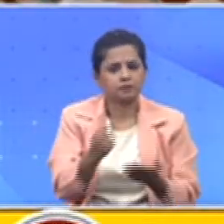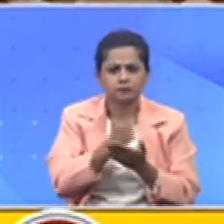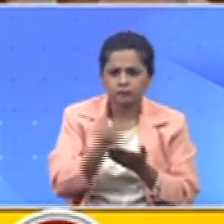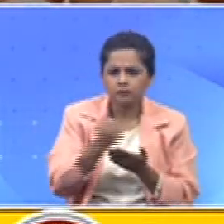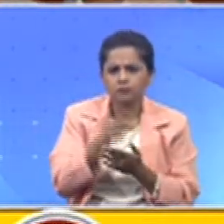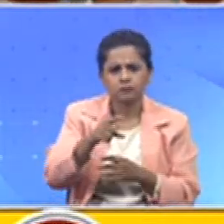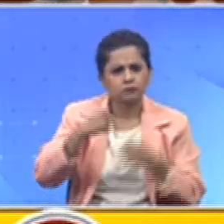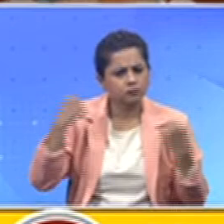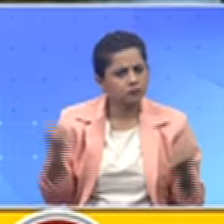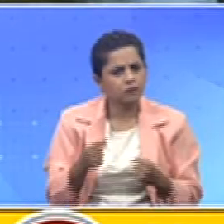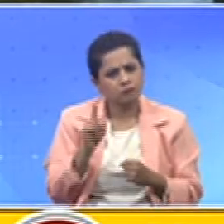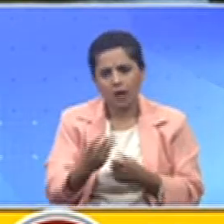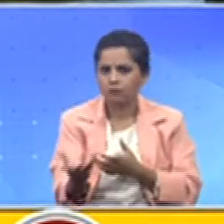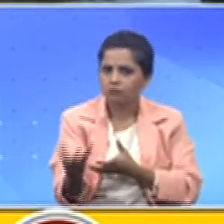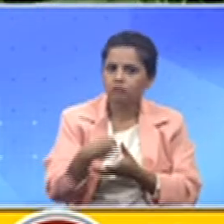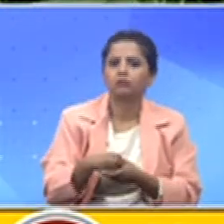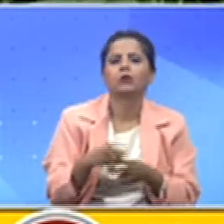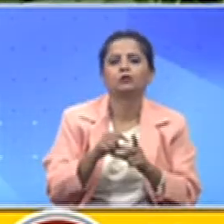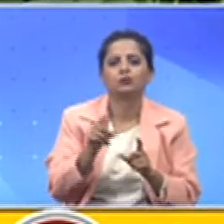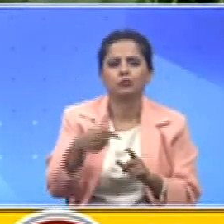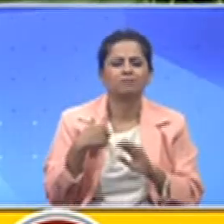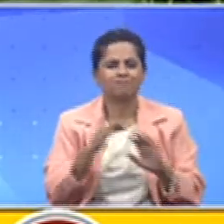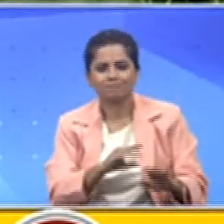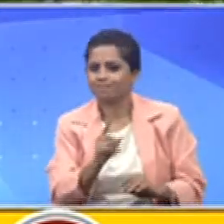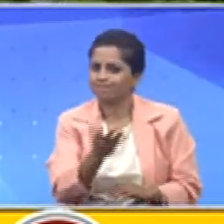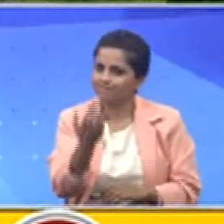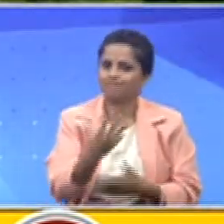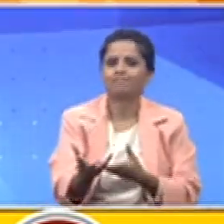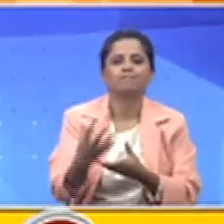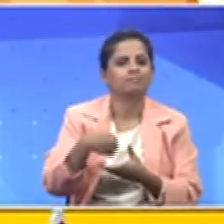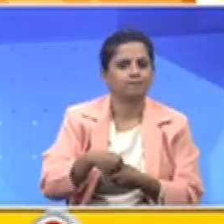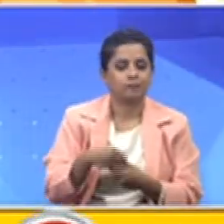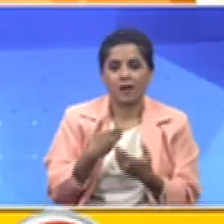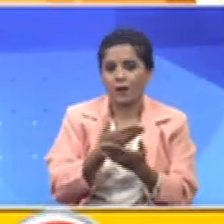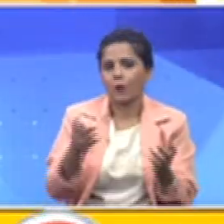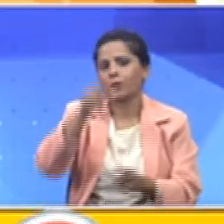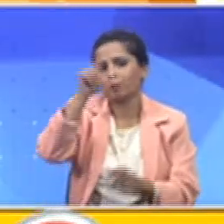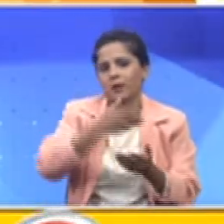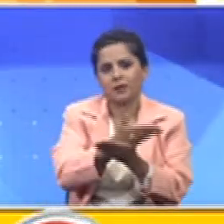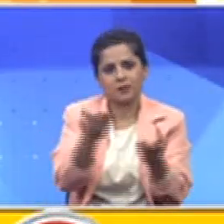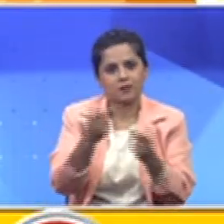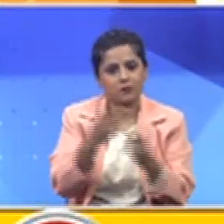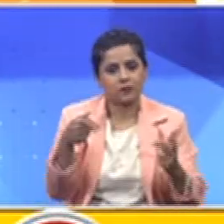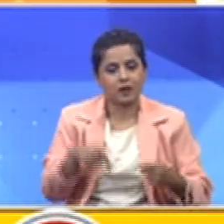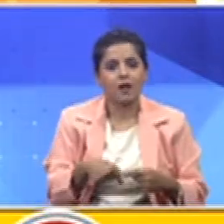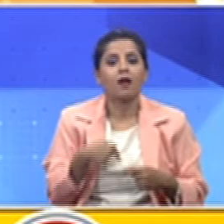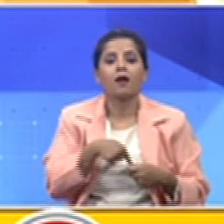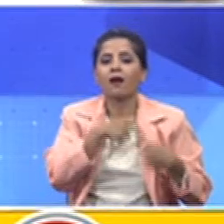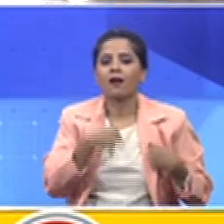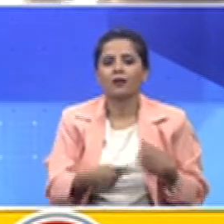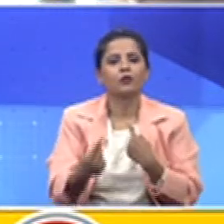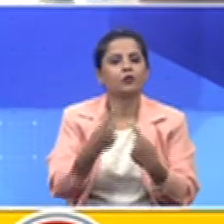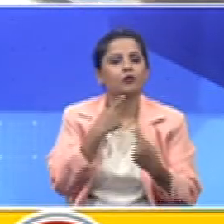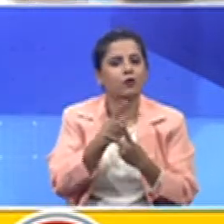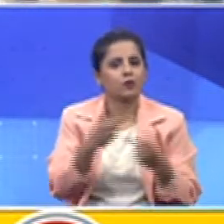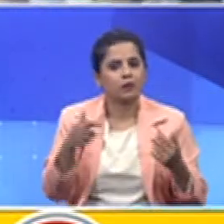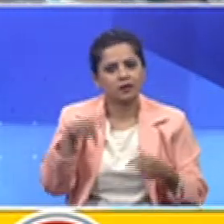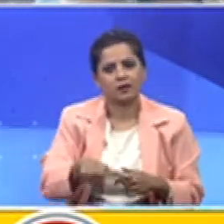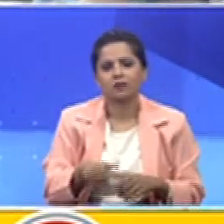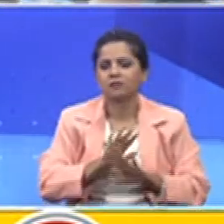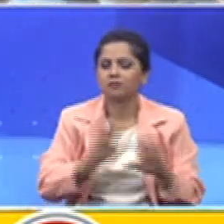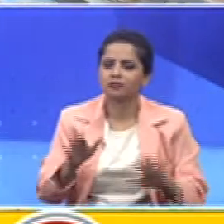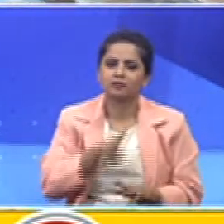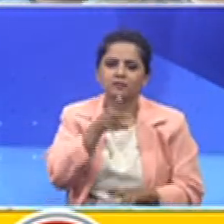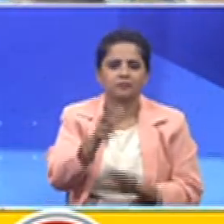से जरूर जुड़ना चाहिए। मेरे प्यारे देशवासियों, मन की बात में आज बस